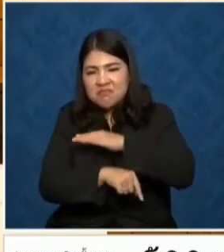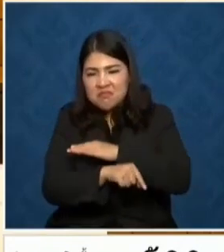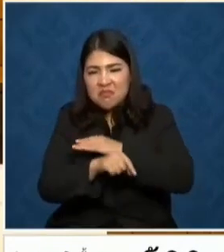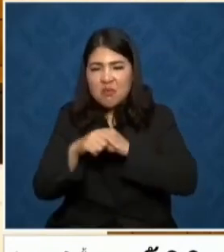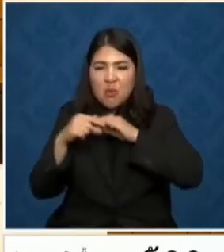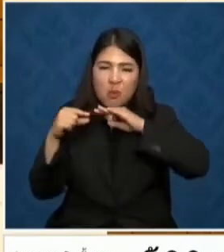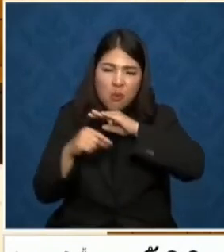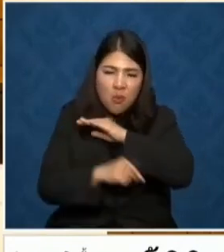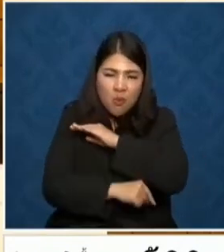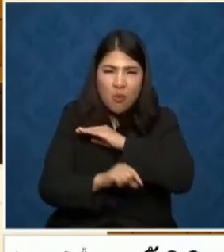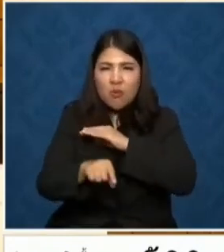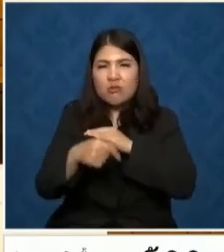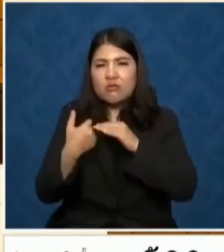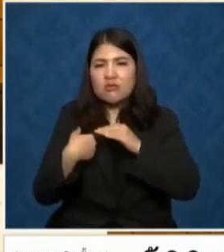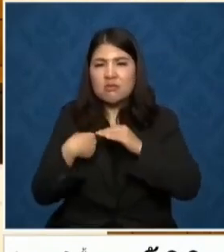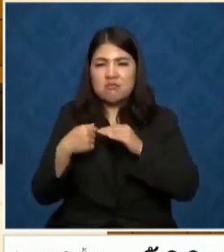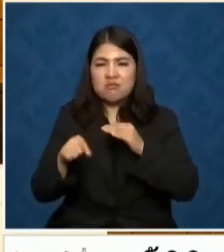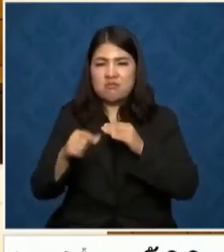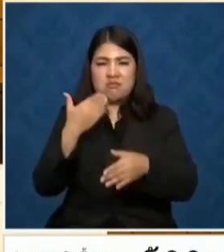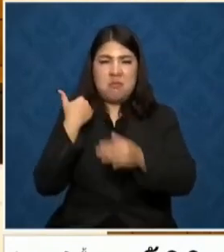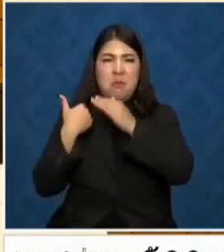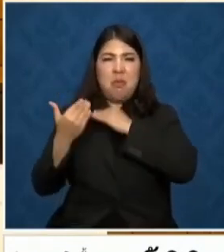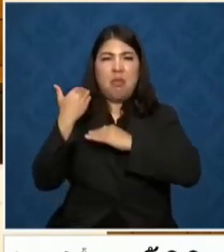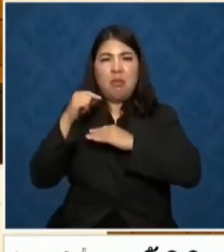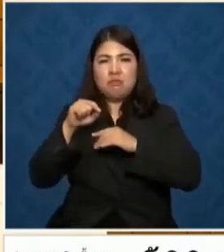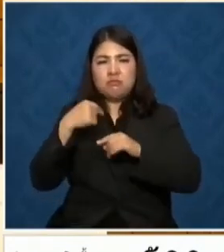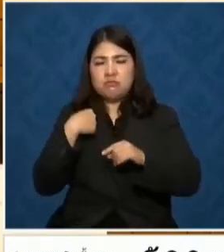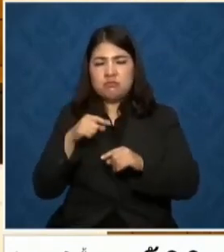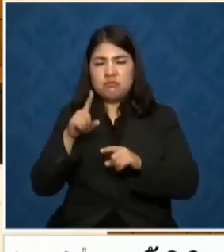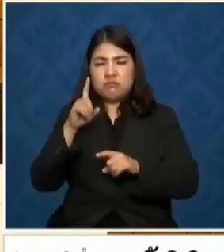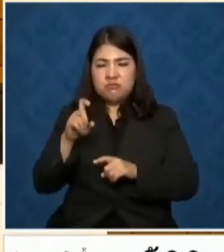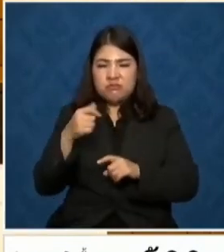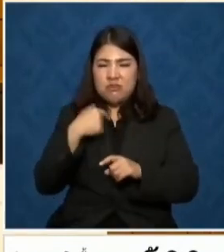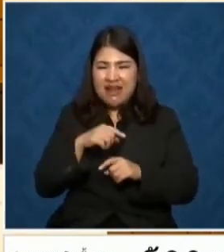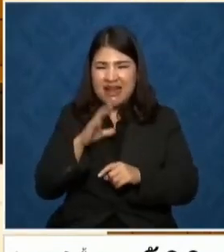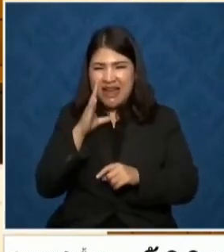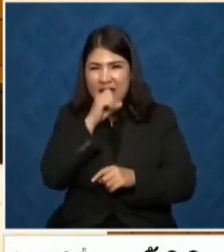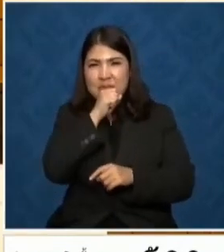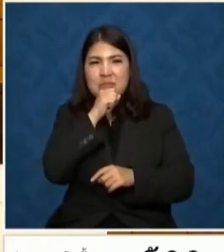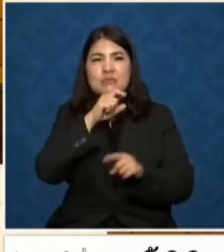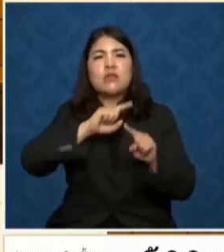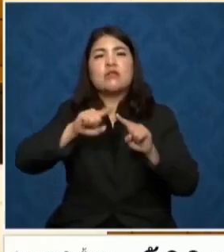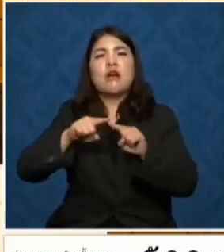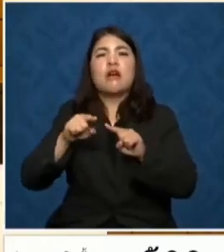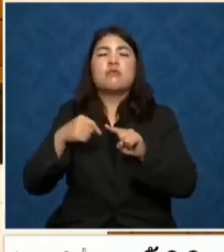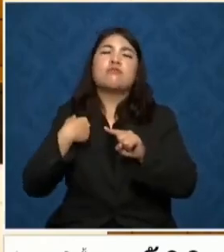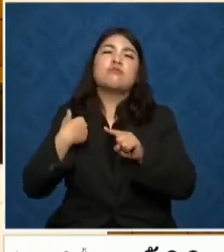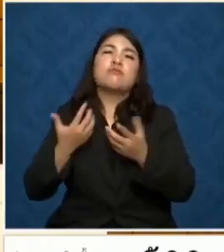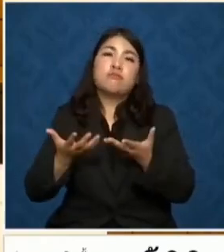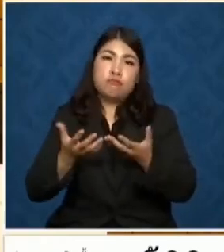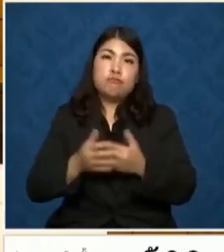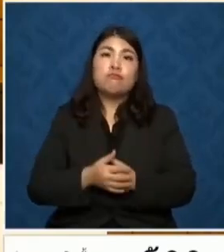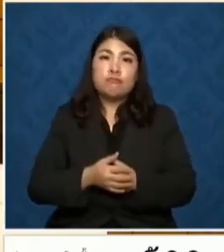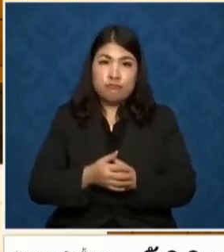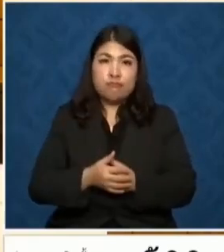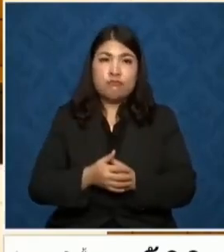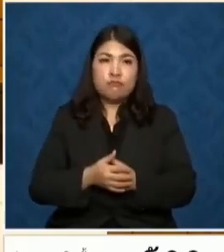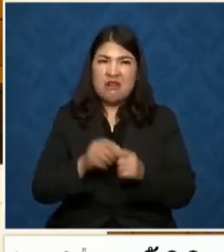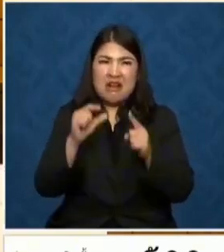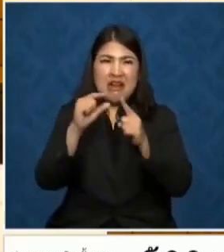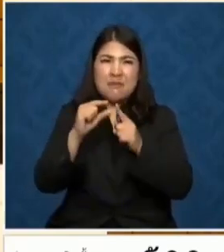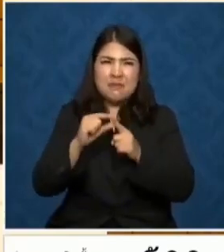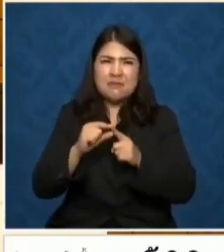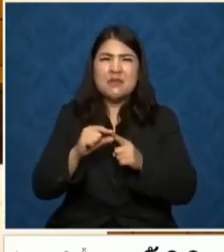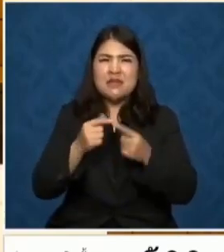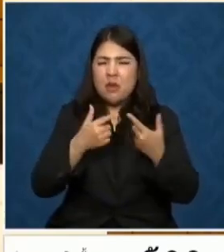ครับไม่ปฏิรูปนะครับถอยหลังวกวนปิดบังนะครับทำลายนะครับแต่ว่ามันก็มีอีกด้านหนึ่